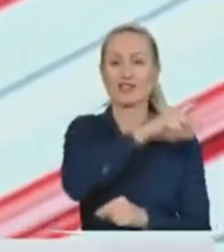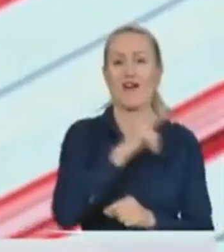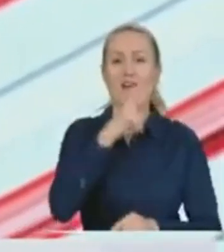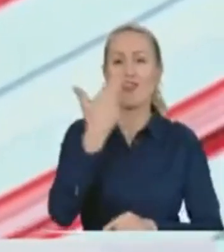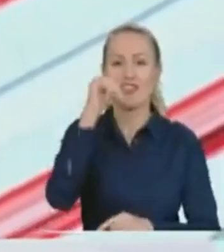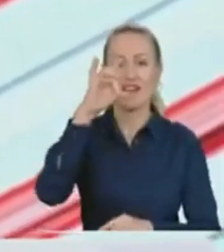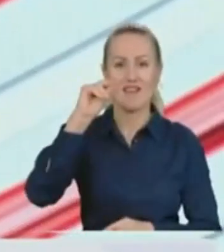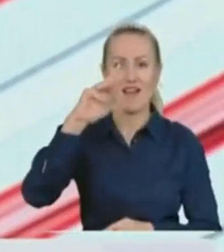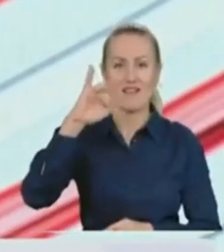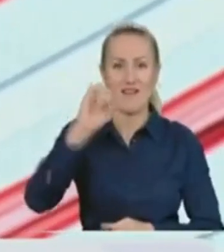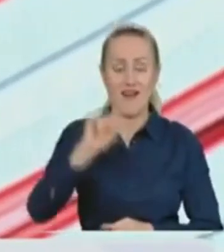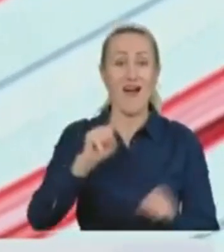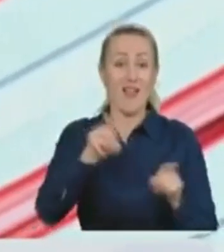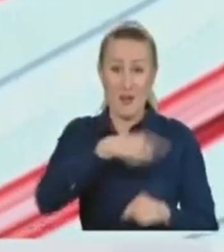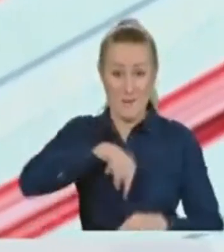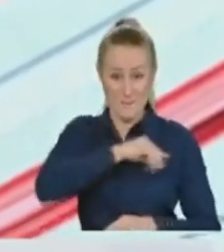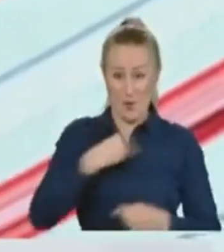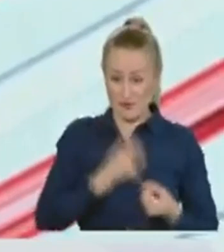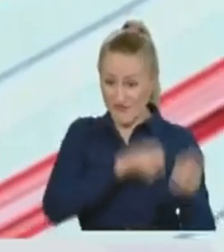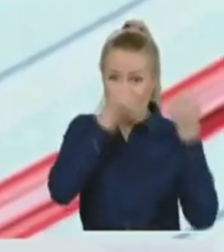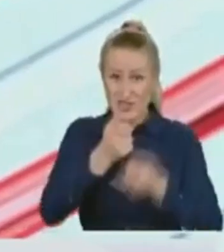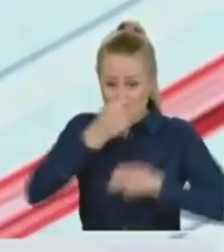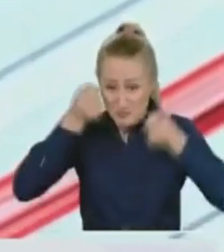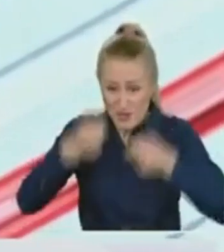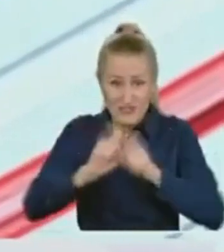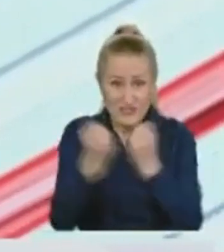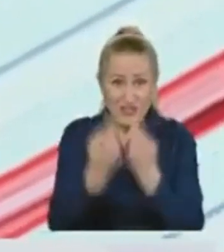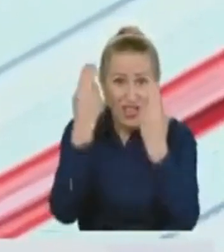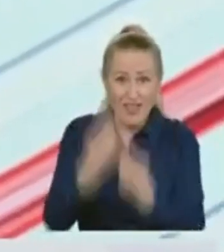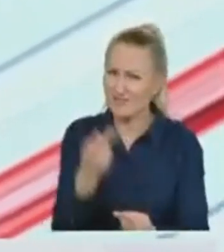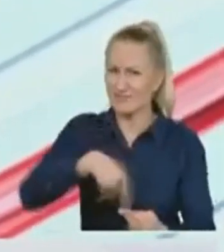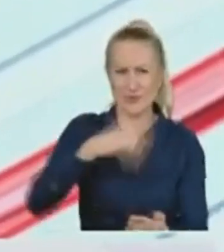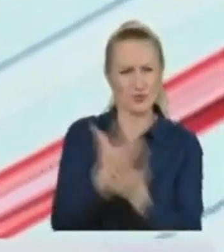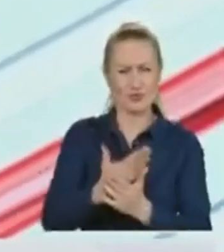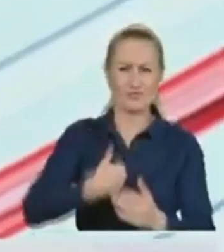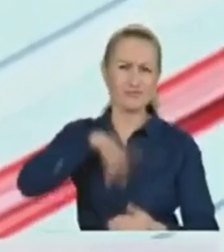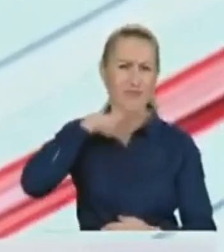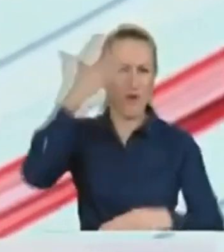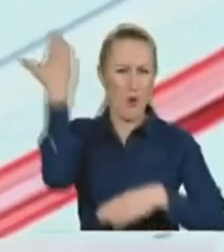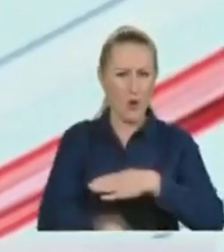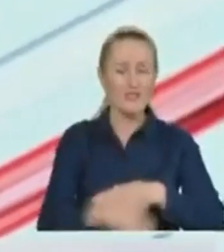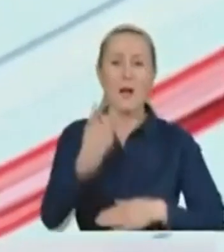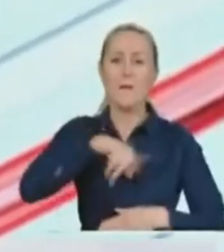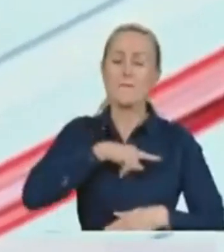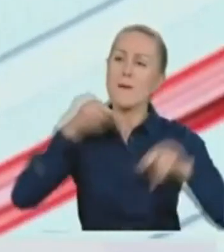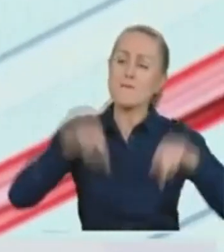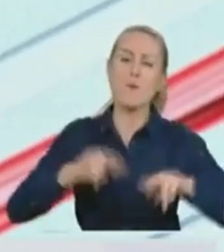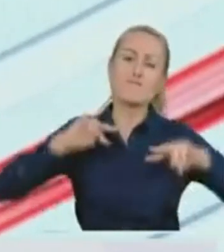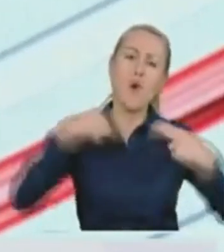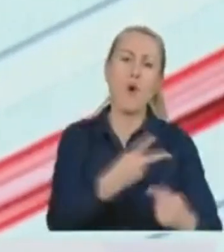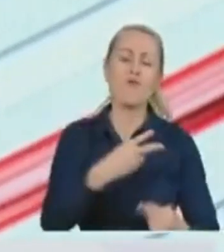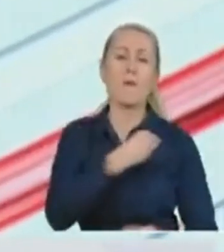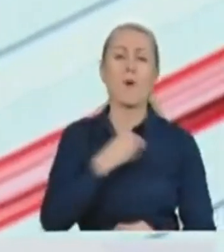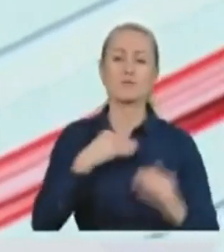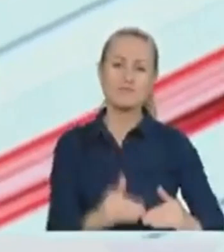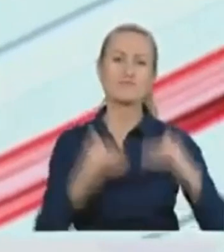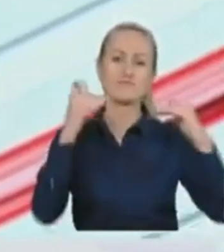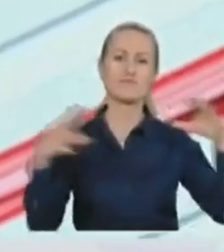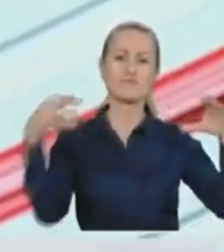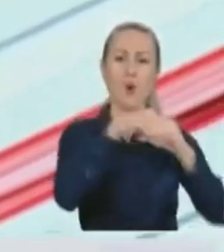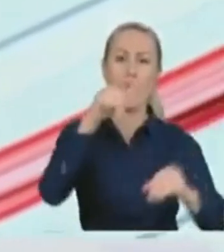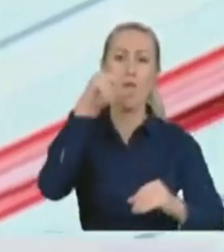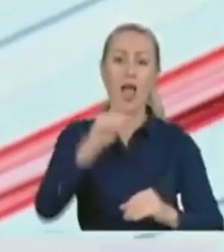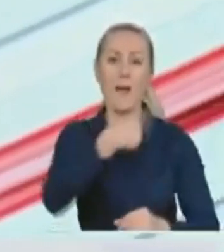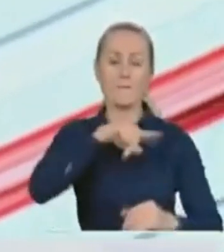великим звалищем. Час з цим закінчити. Час зміцнити зовнішню політику, відбудувати польську позицію